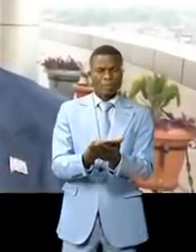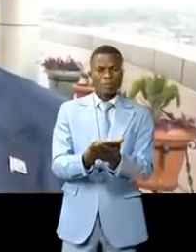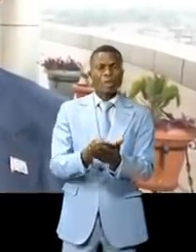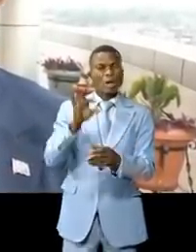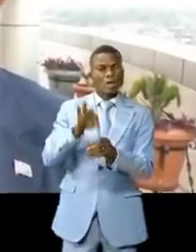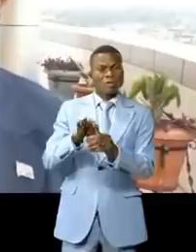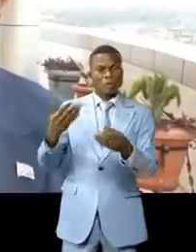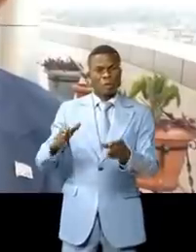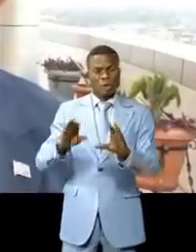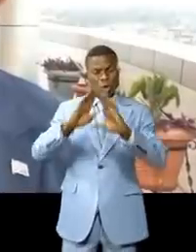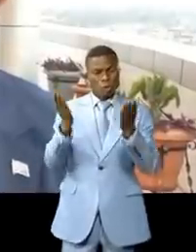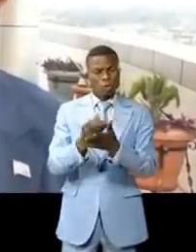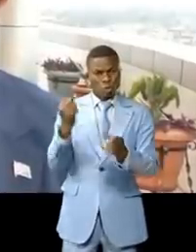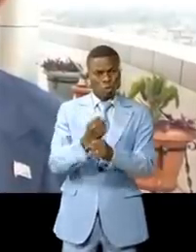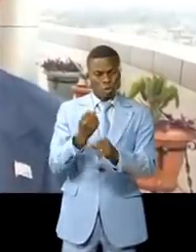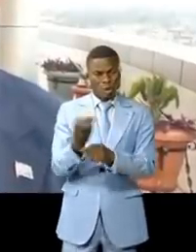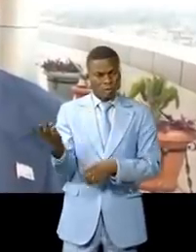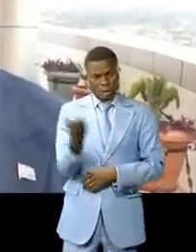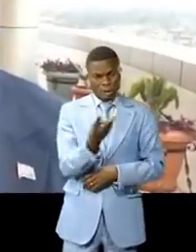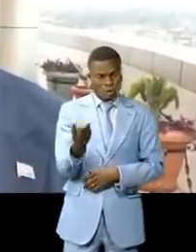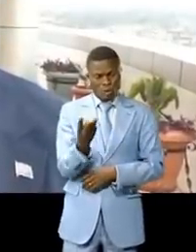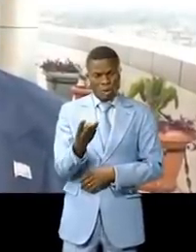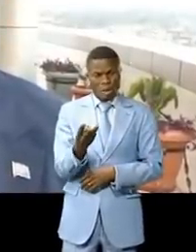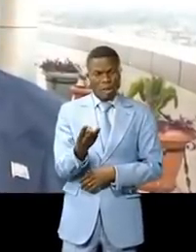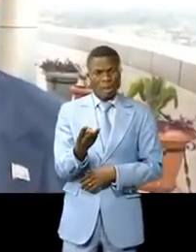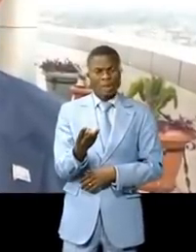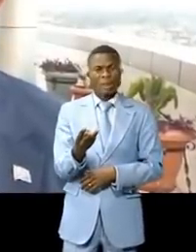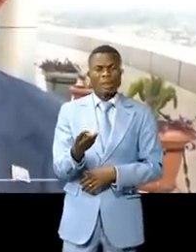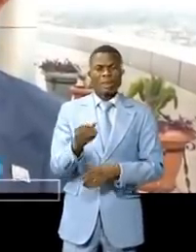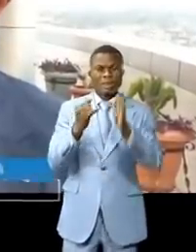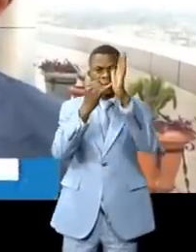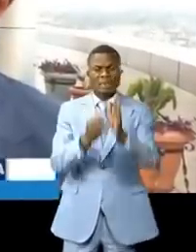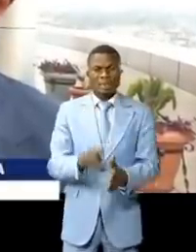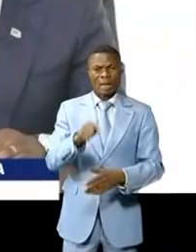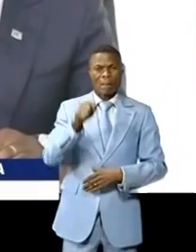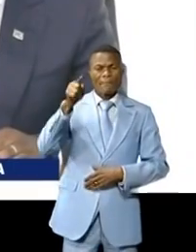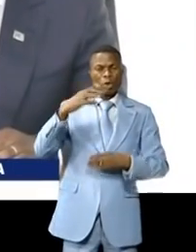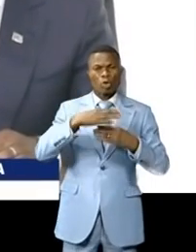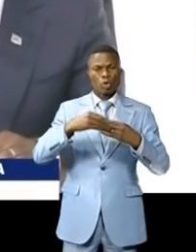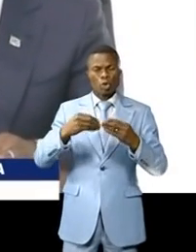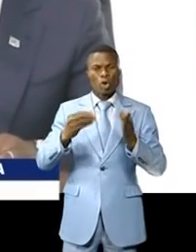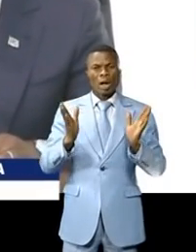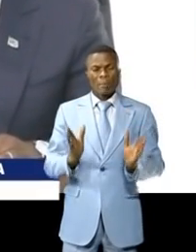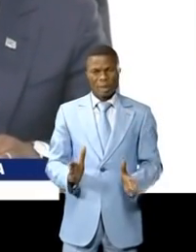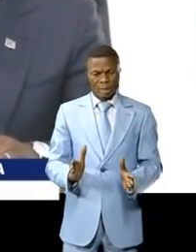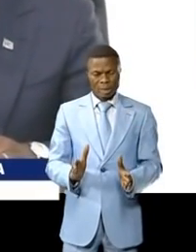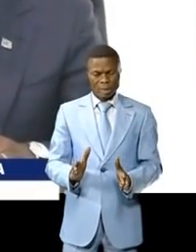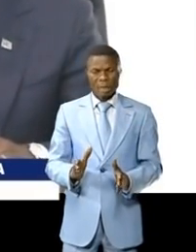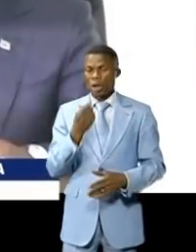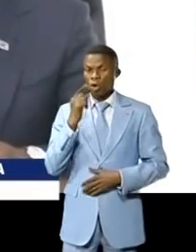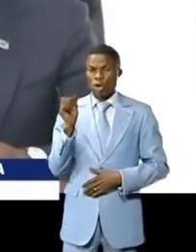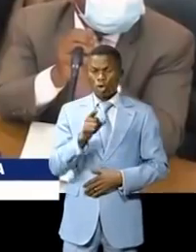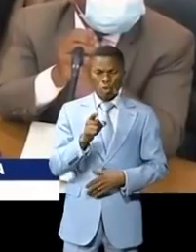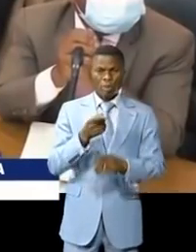sera pour toutes les opérations pour les trois organisations autour de 600 millions de dollars. Les instructions ont été données par les